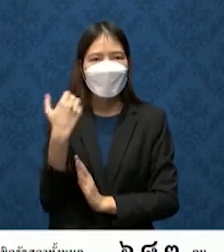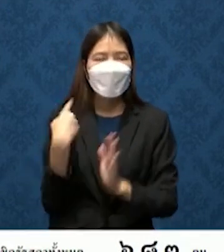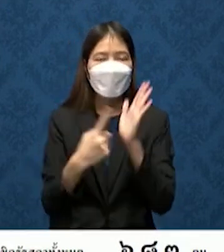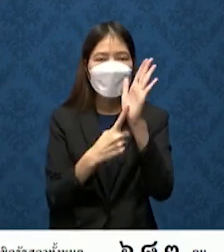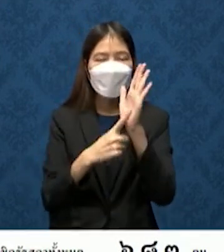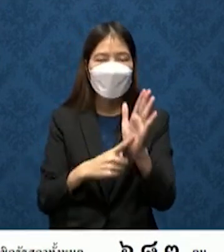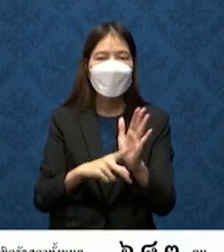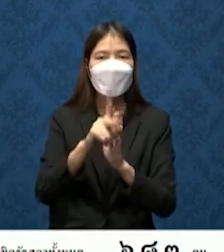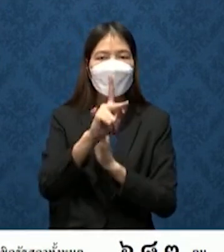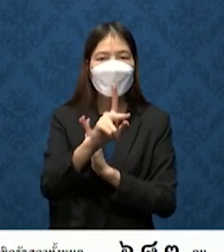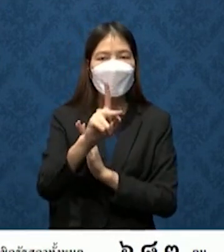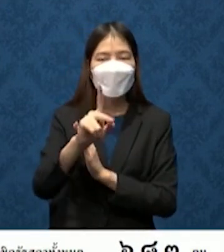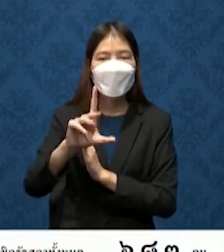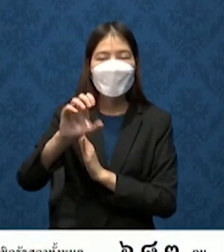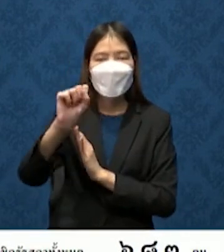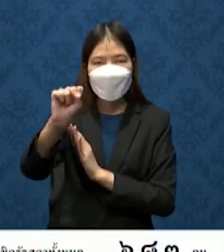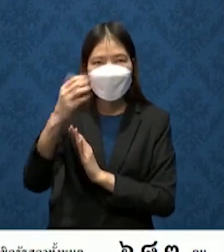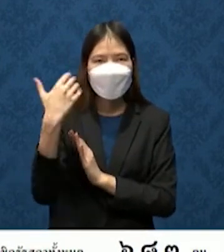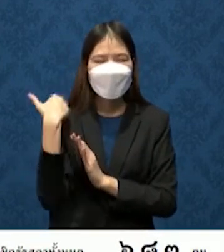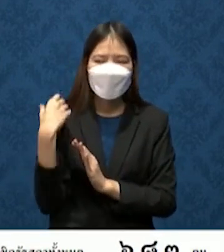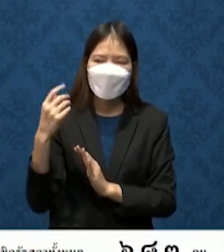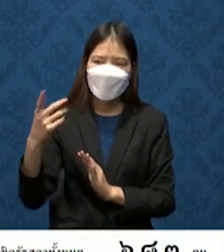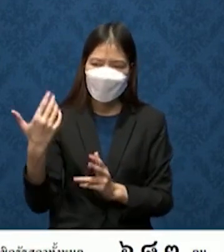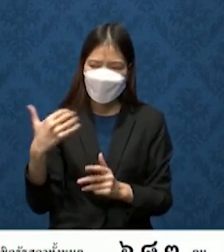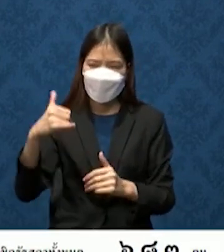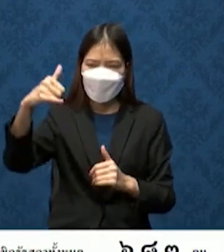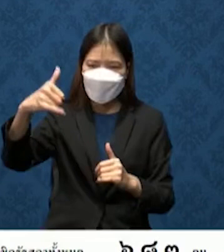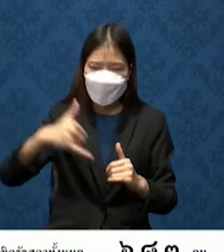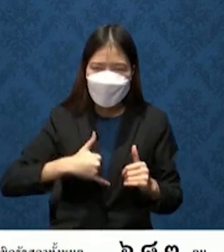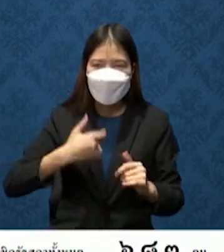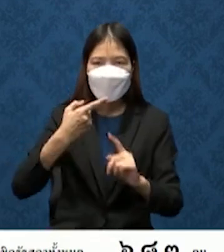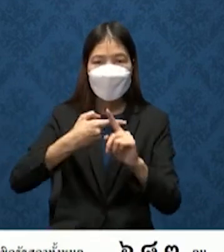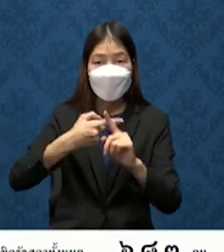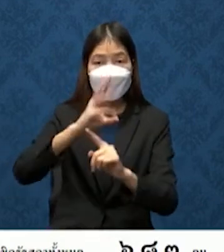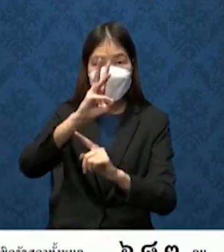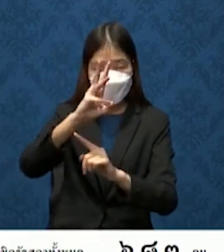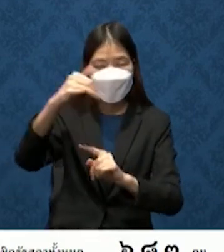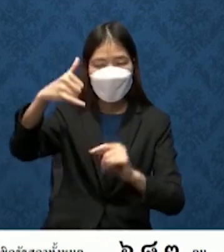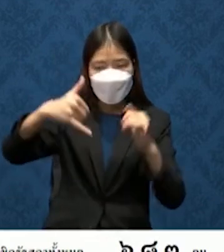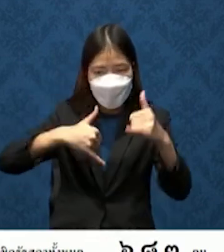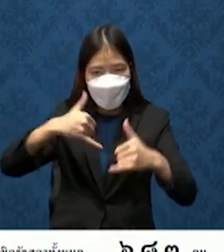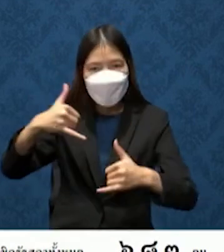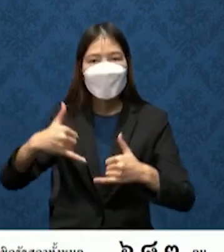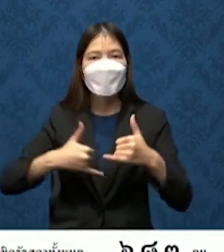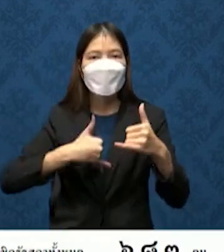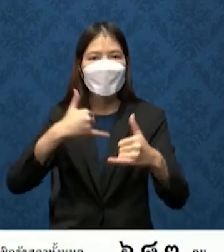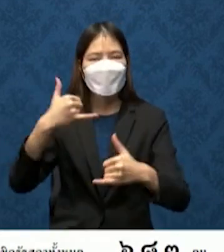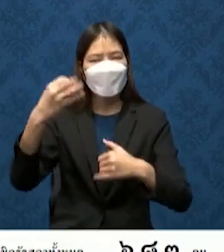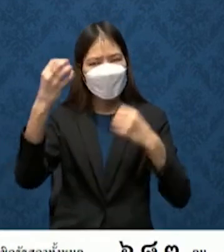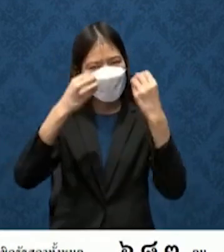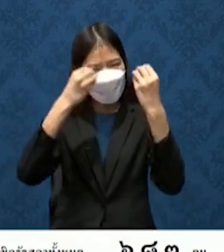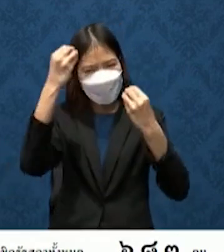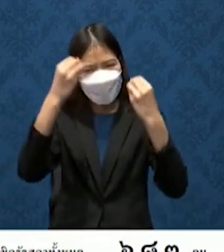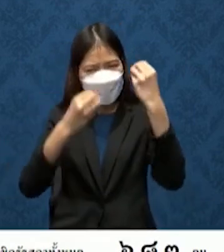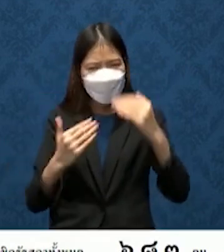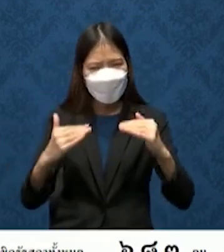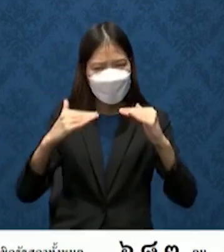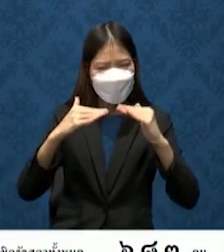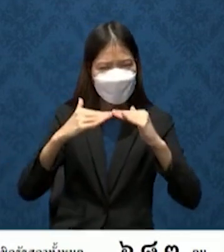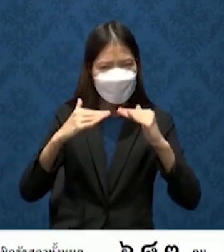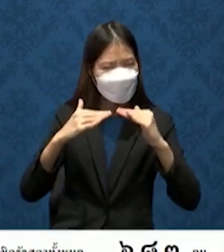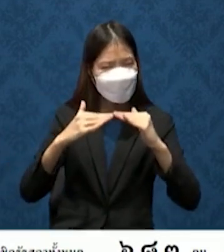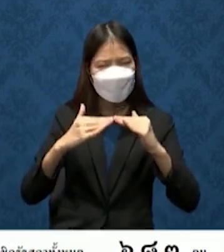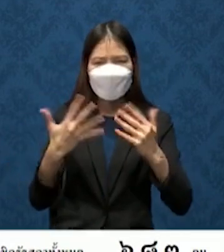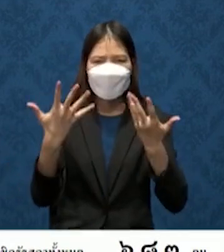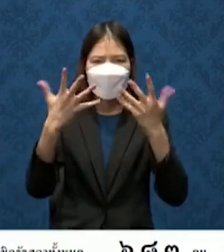หักเก sónต่าง มีวอรเข้ามาทุกขอ 10 เฬือนมีการสรรัสนว้นวายเสียสิทธปennis โกร